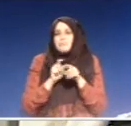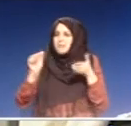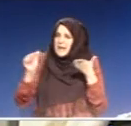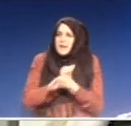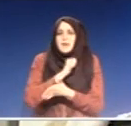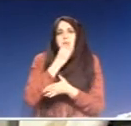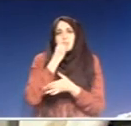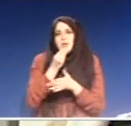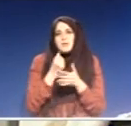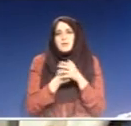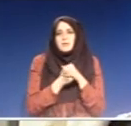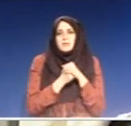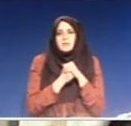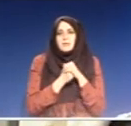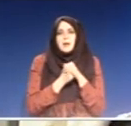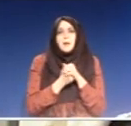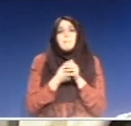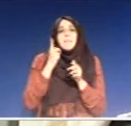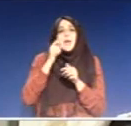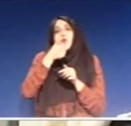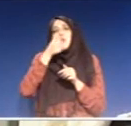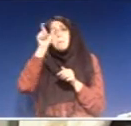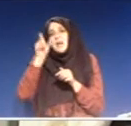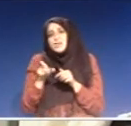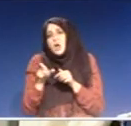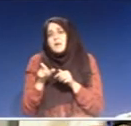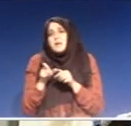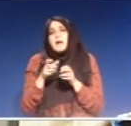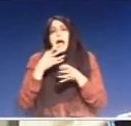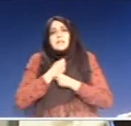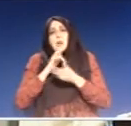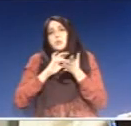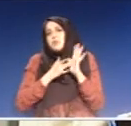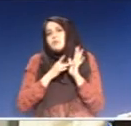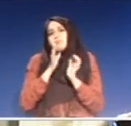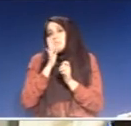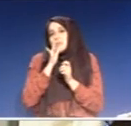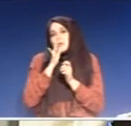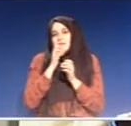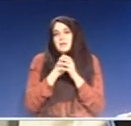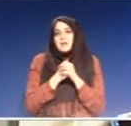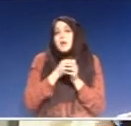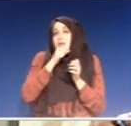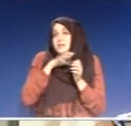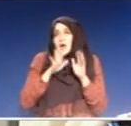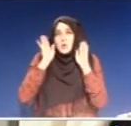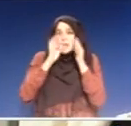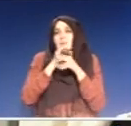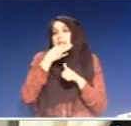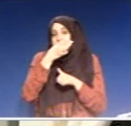طرف واحد ما شفتش. ان شاء الله ان شاء الله حبيتوا الخير ان شاء الله تلقاو الخير ان شاء الله. سعيد يقول لك النبي عليه الصلاه